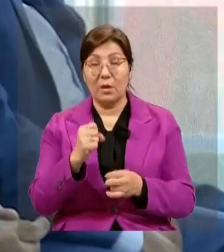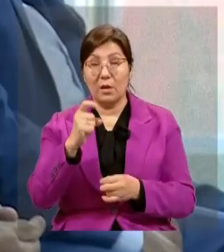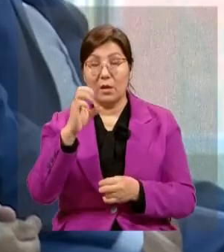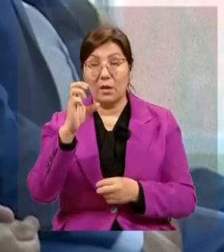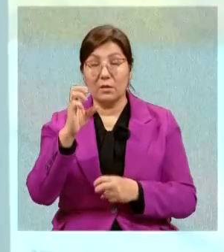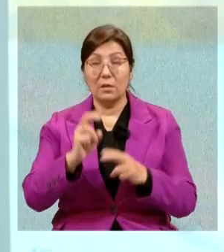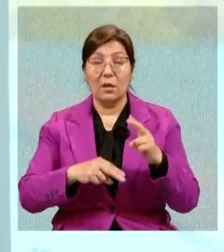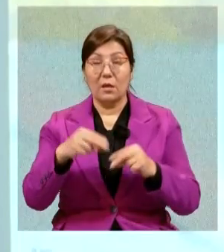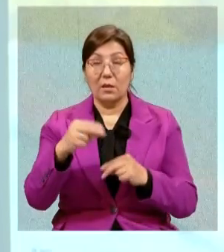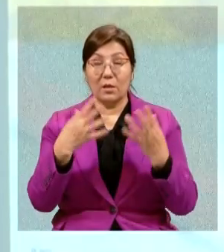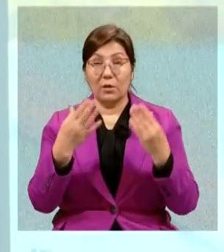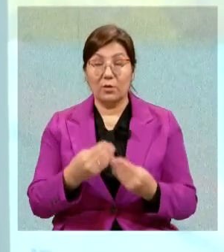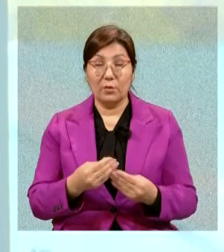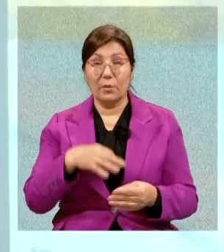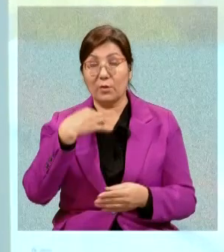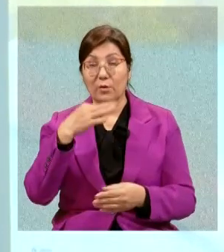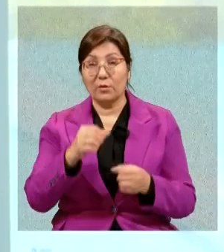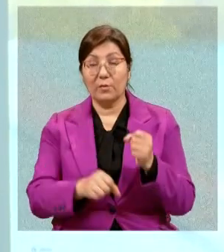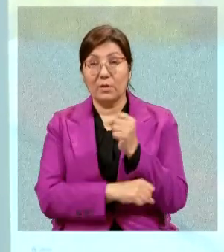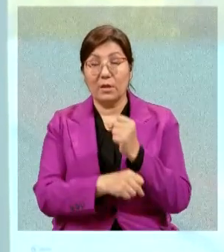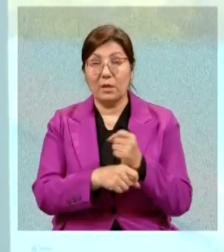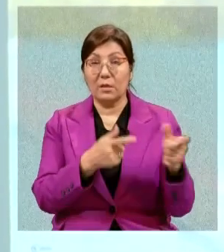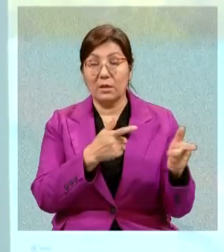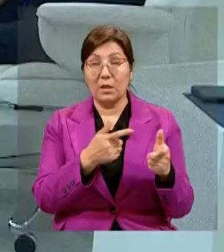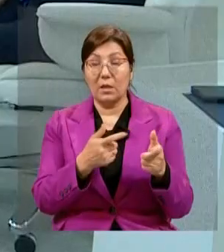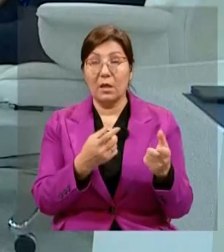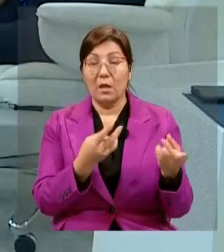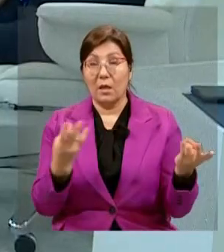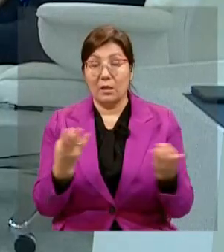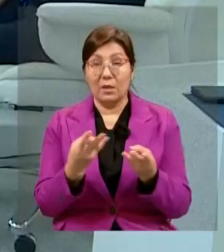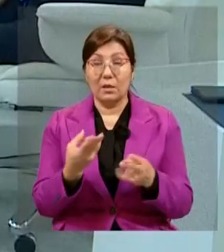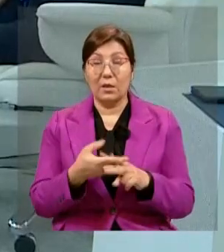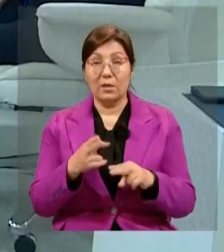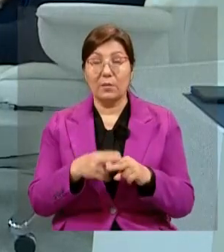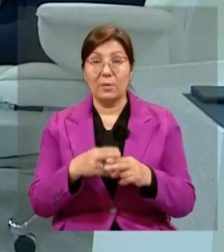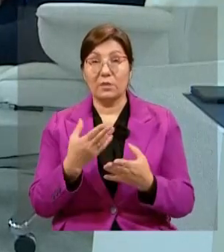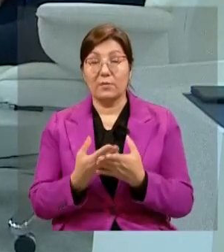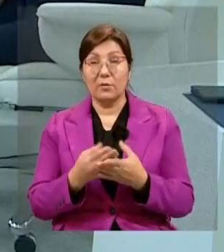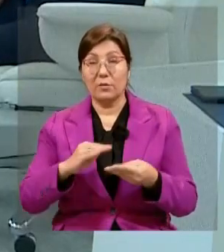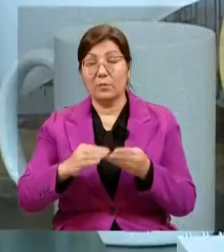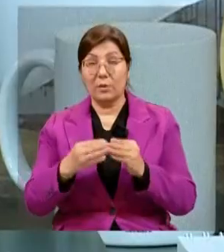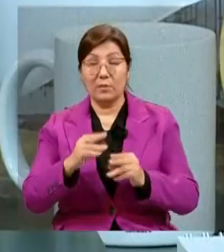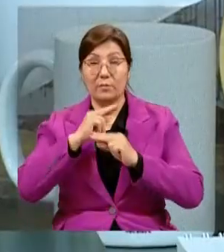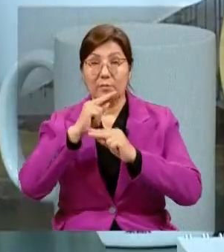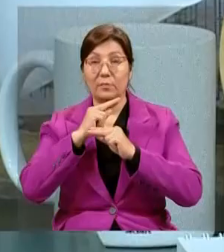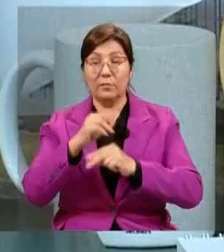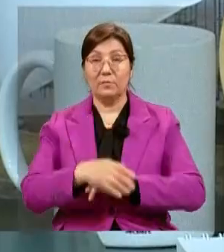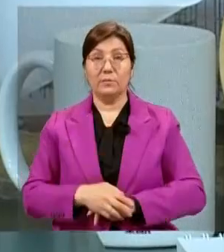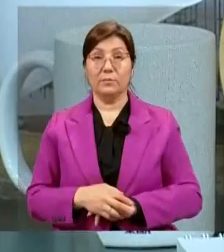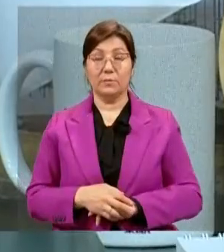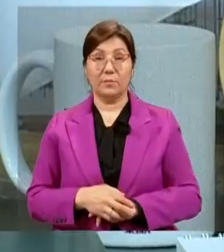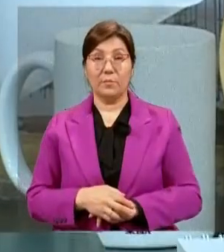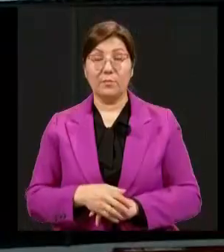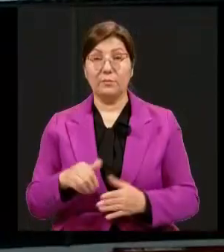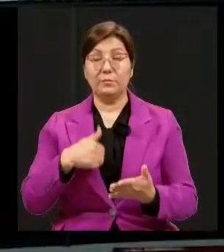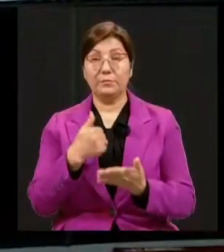өзінде де онымен жұмыстанатын білікті кадрлар керек. Сарапшы Қуанышбек Шүнкеев дәл осы білікті маман мәселесіне ерекше тоқталып өтті.